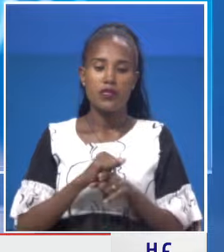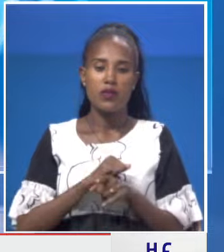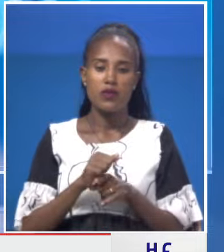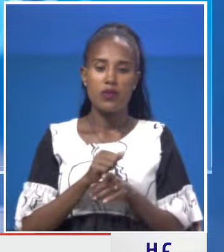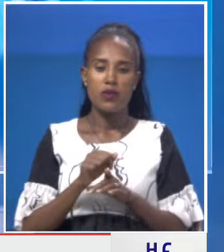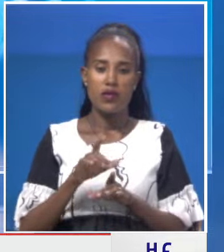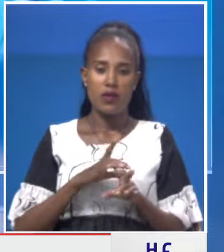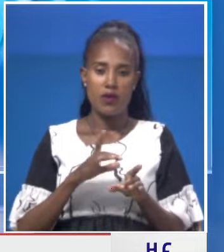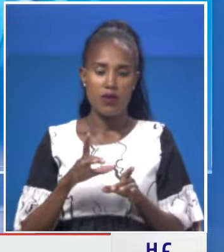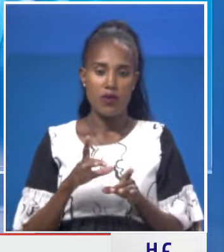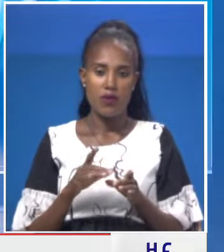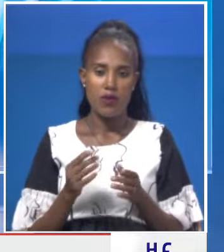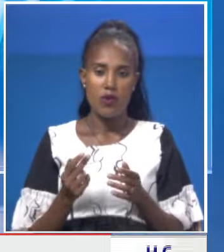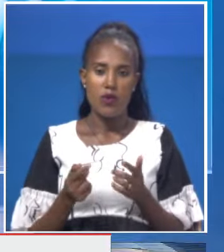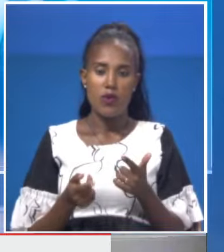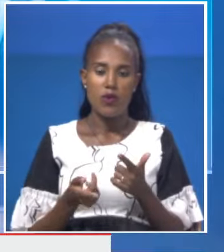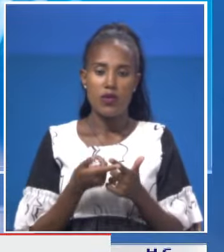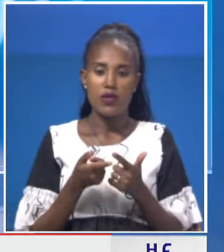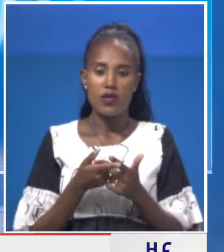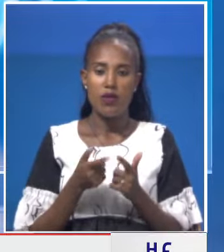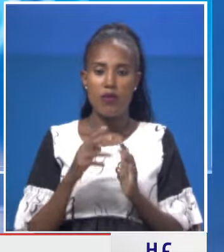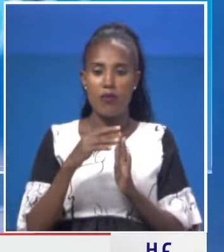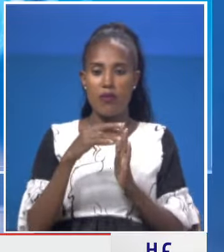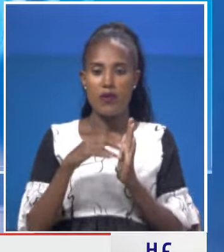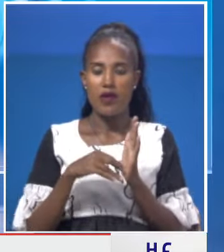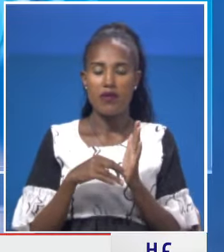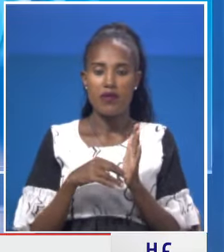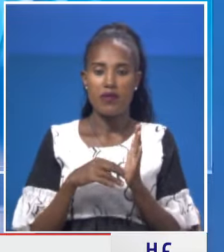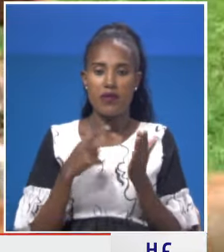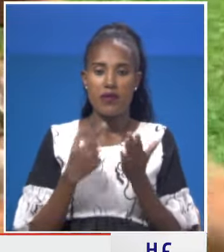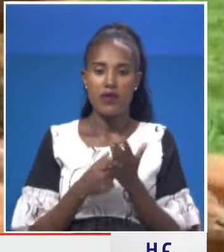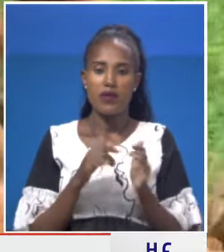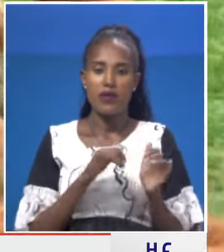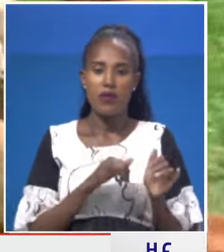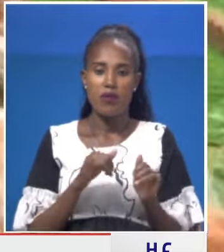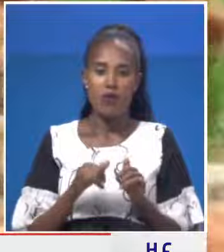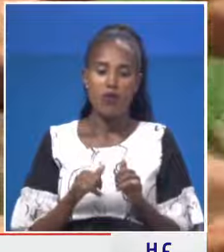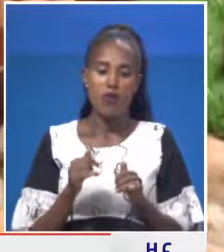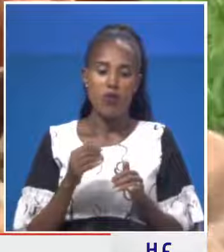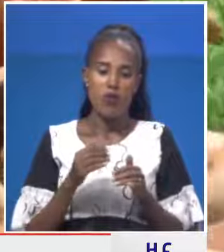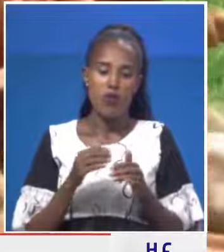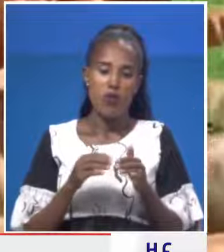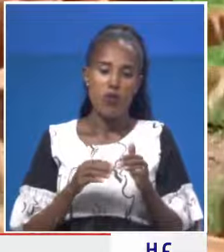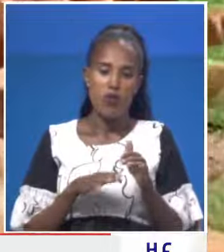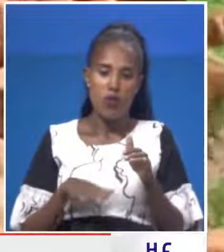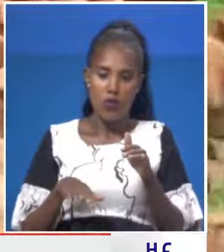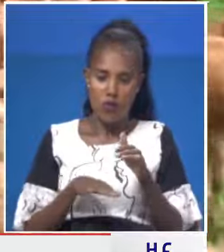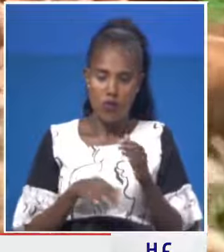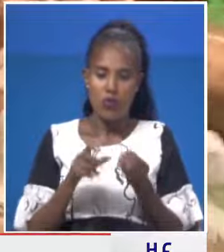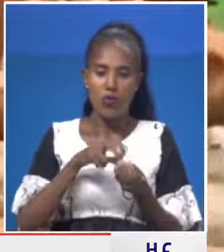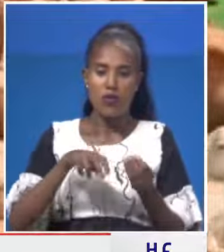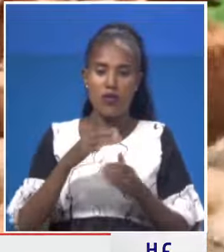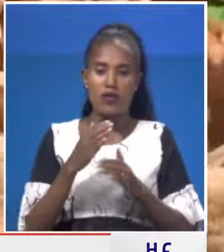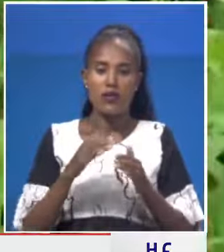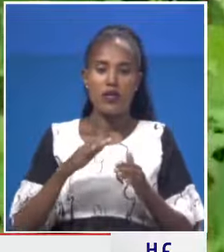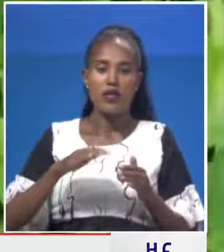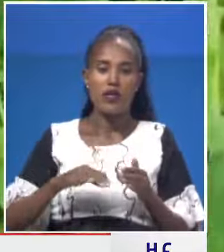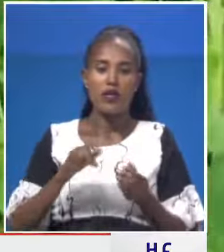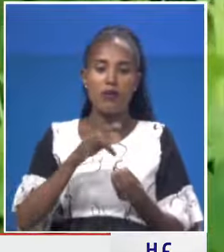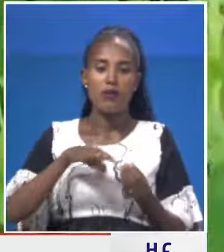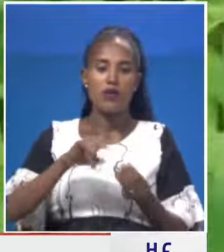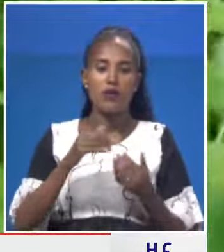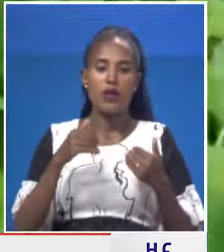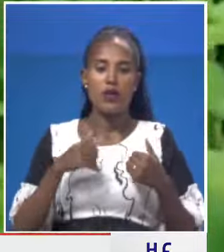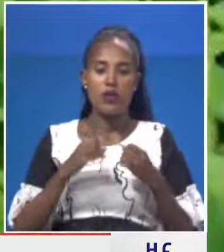የተደረገው። ሁለተኛው ምራስ የምንለው ደግሞ ወርዶ በወረዳ ደረጃ ቀሪ በዞን ደረጃ ያሉ